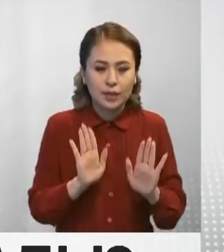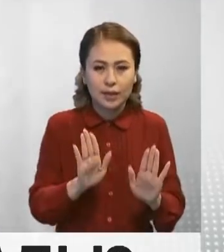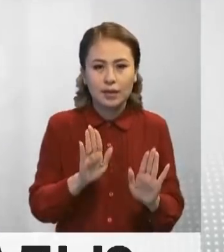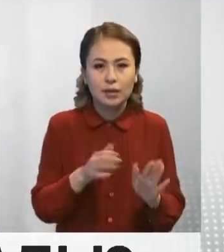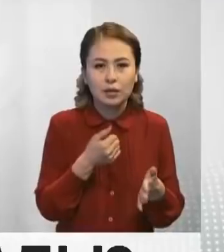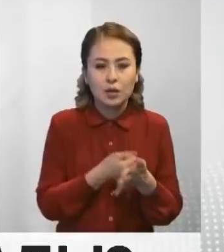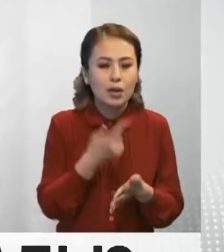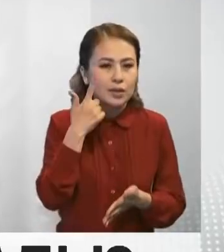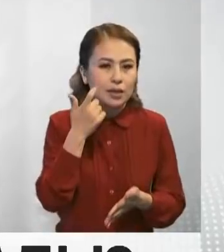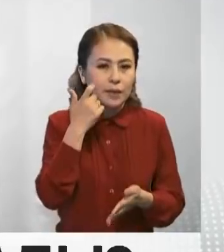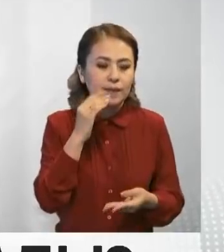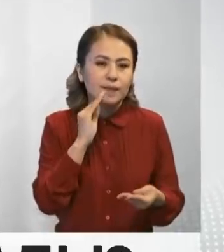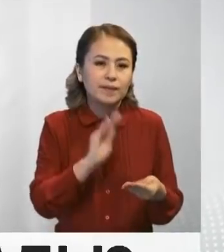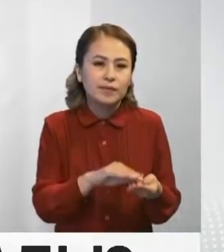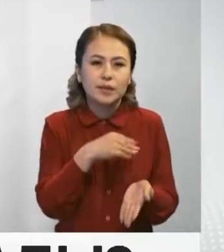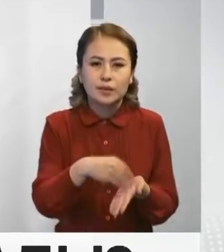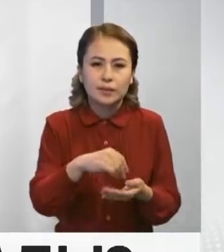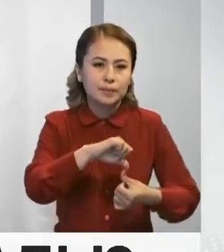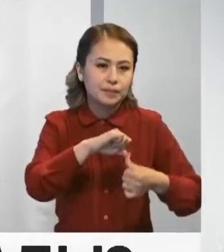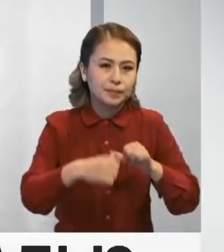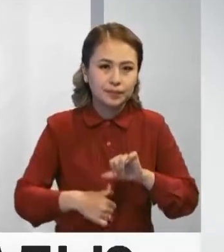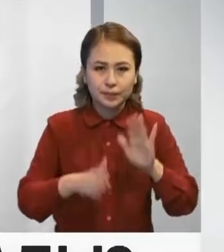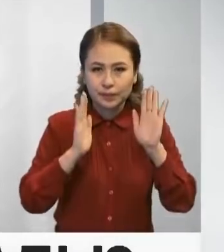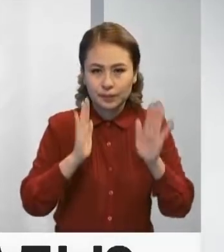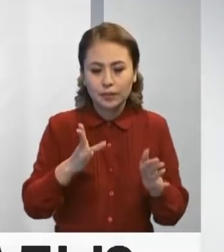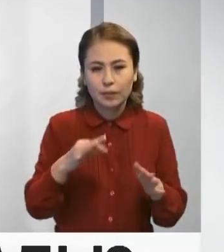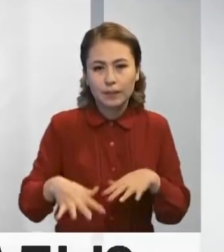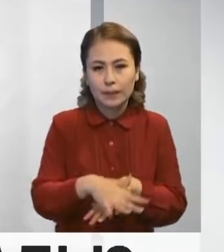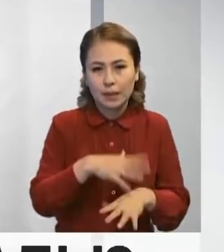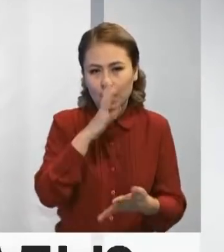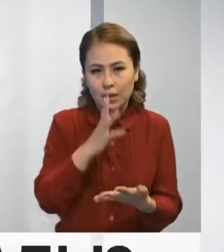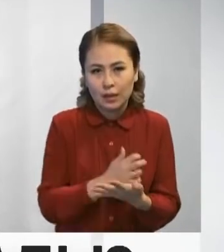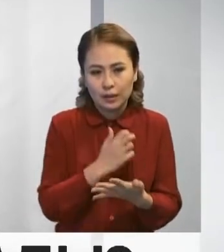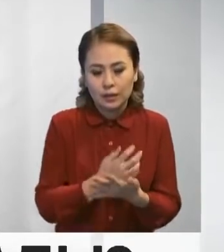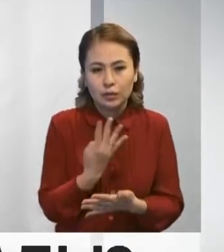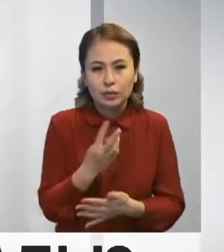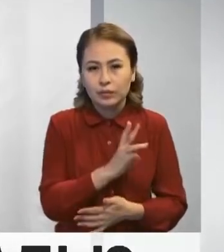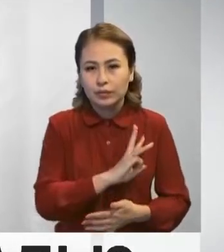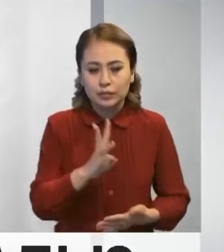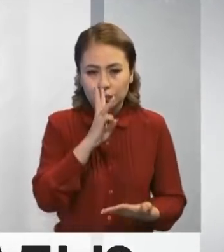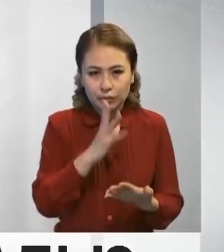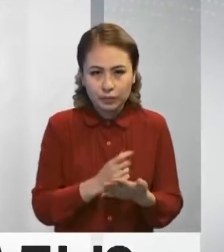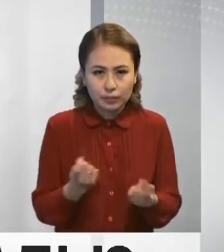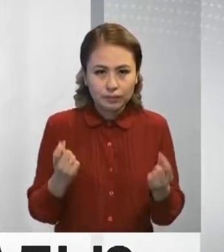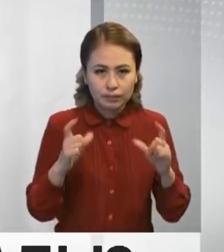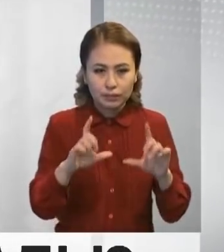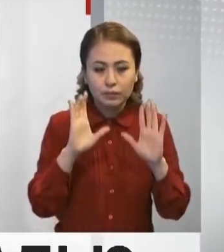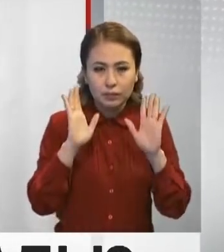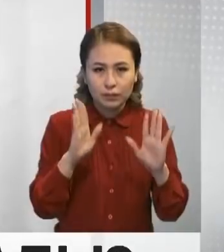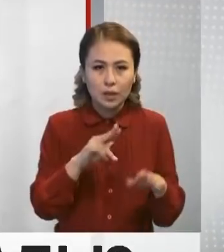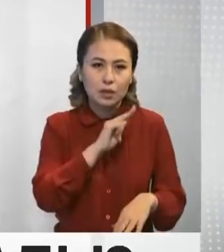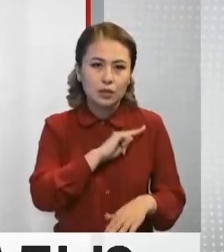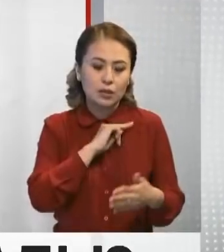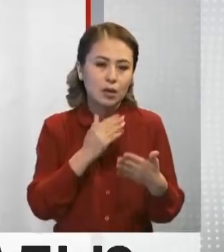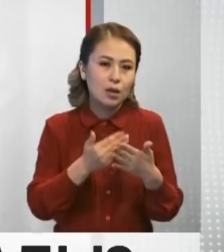қантқа деген тәуелділік сақталады. Бірақ халықтың табысы артады. 4 миллионға жуық қызметкердің жалақысы өседі. Бірақ бұл жұмыс